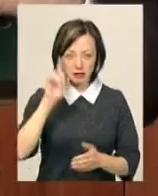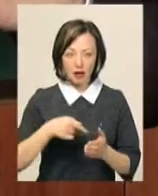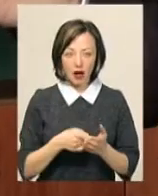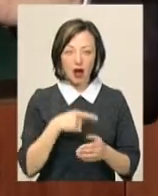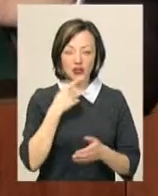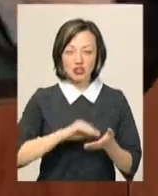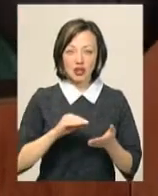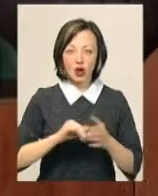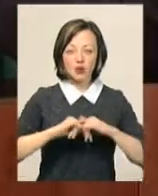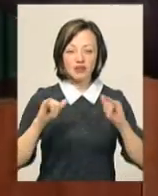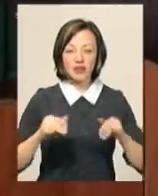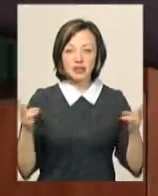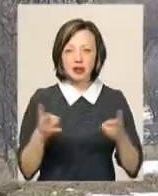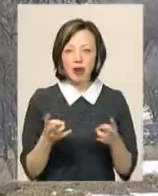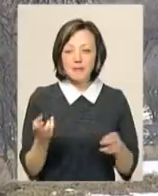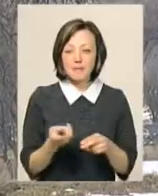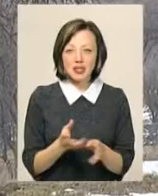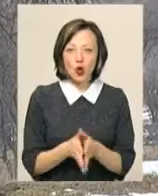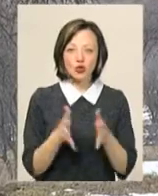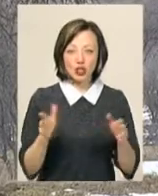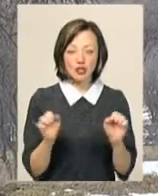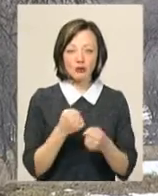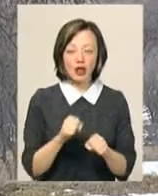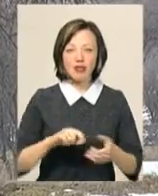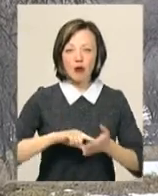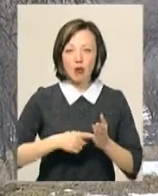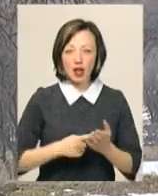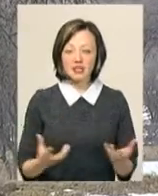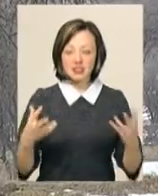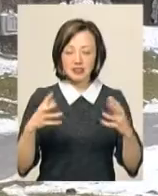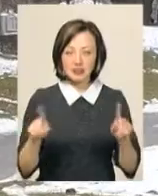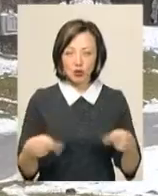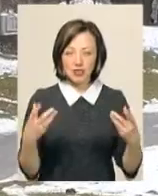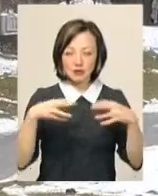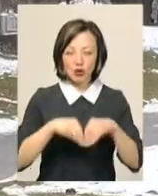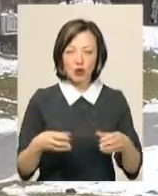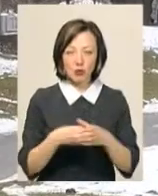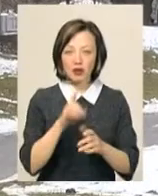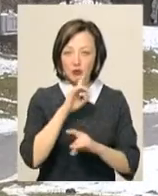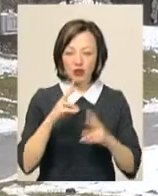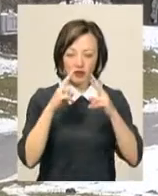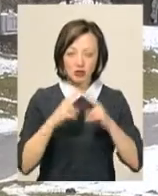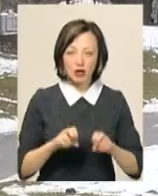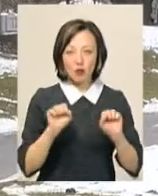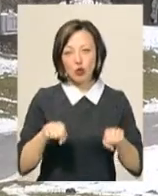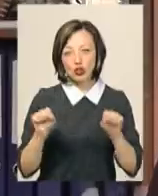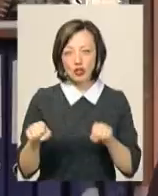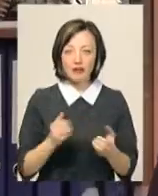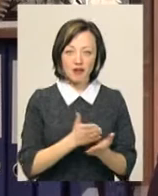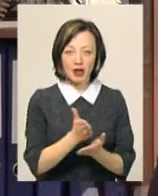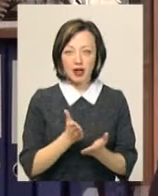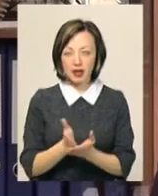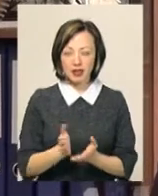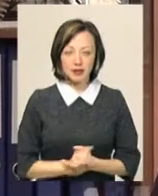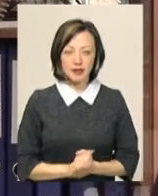а без розширення зробити це неможливо. Та наполягати на створенні спільної селами громади не будуть, поки вивчають можливі варіанти.